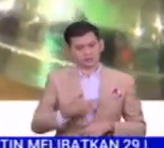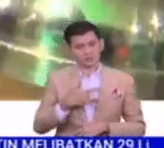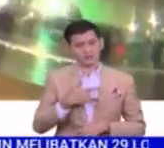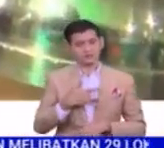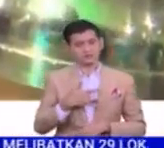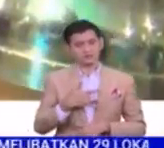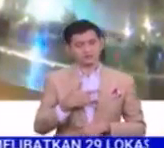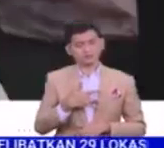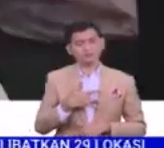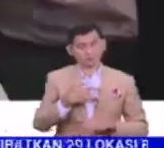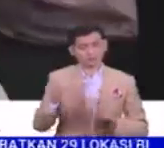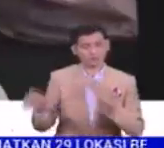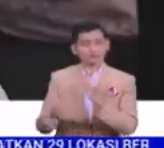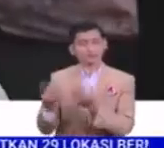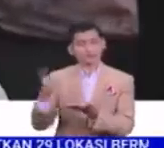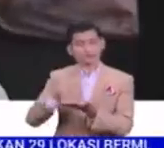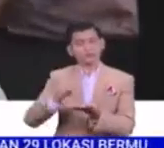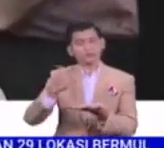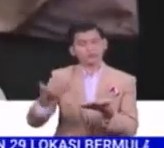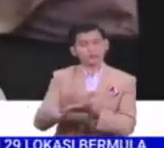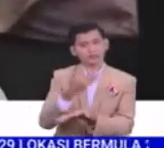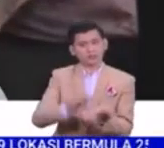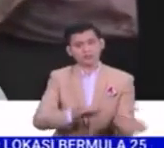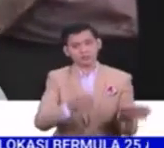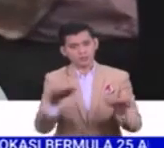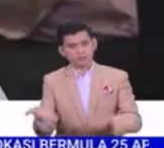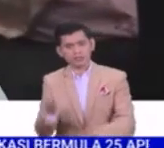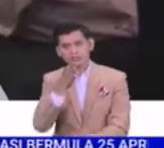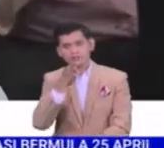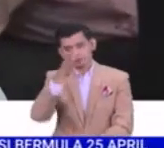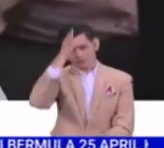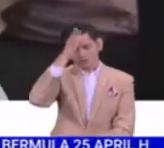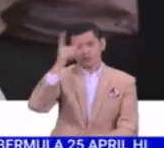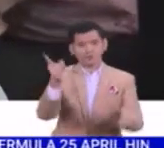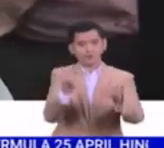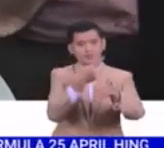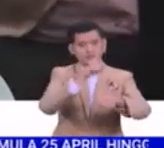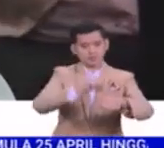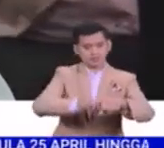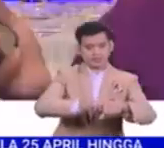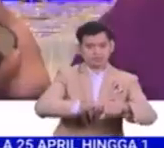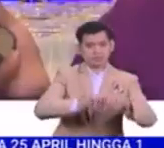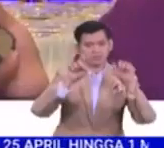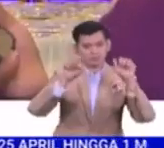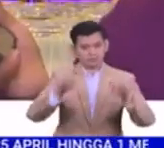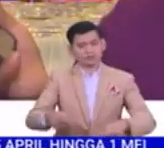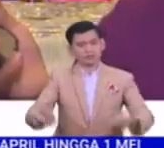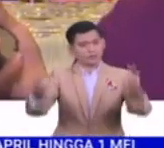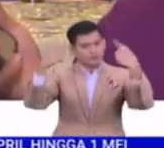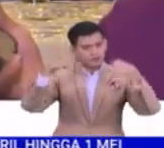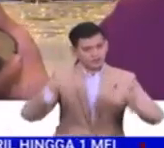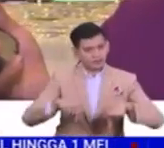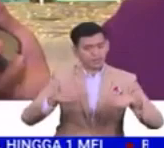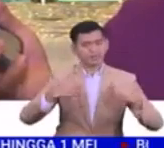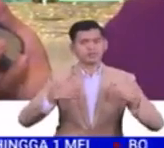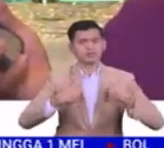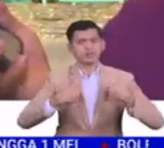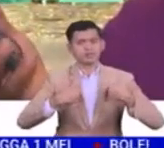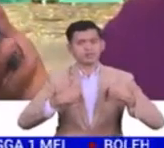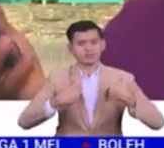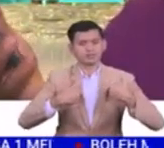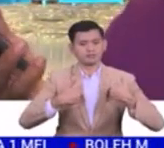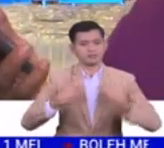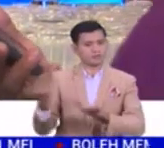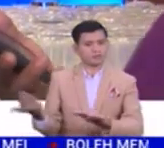Tambah lagi kalau yang bau kematian mak ayah kan, kira pertama kalilah datang. Ada juga bawa hari